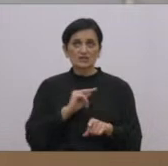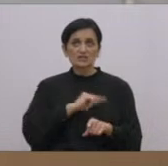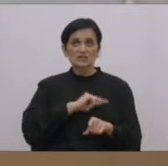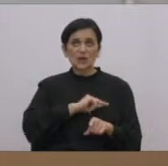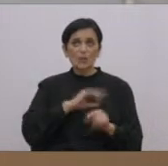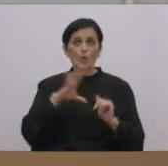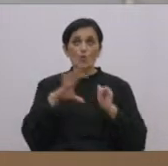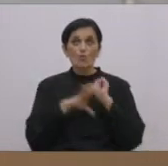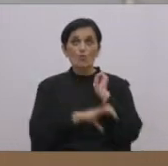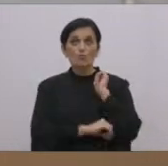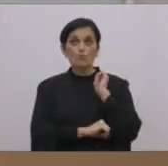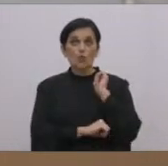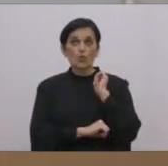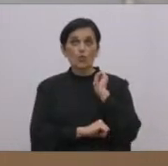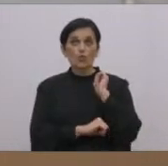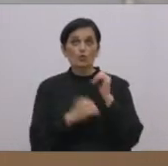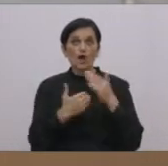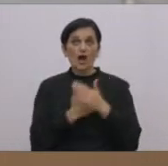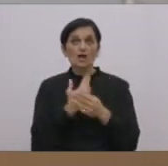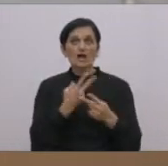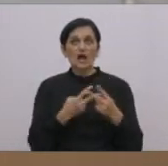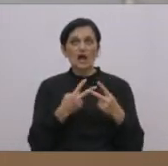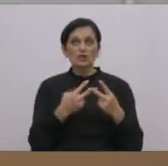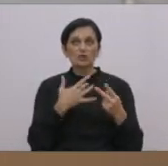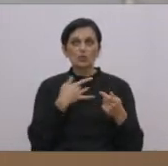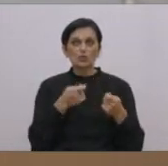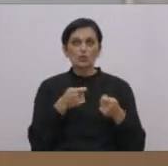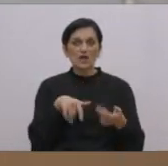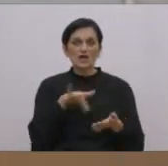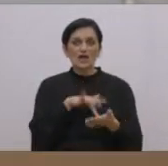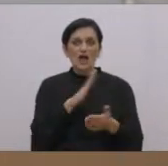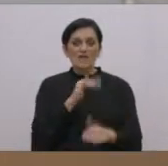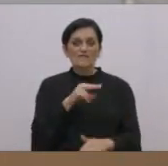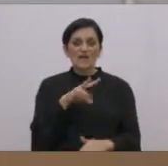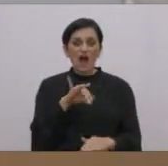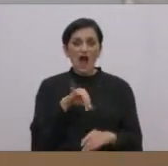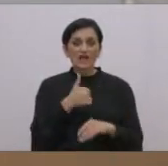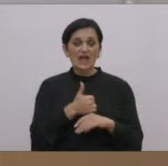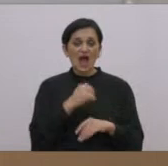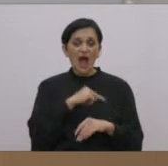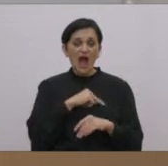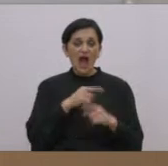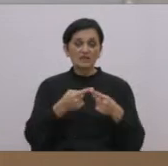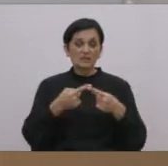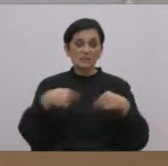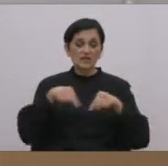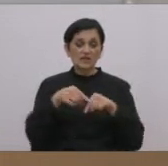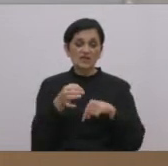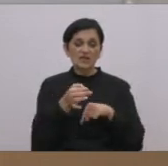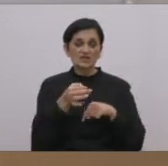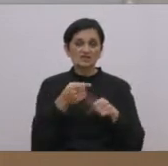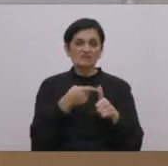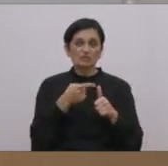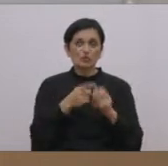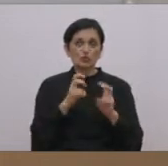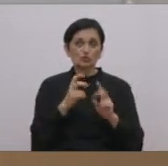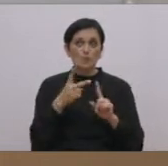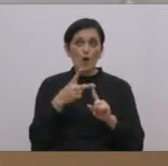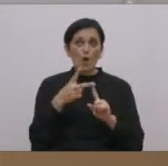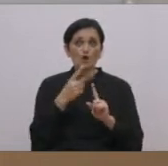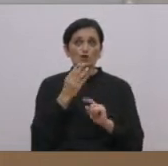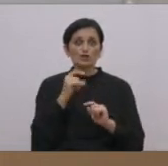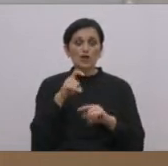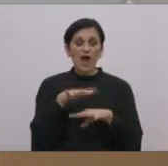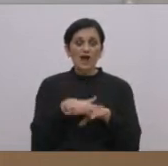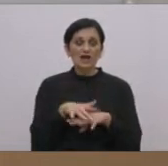სამუშაოები და ბოლოს ახალციხის მუნიციპალიტეტში ქალაქ ვალის ადმინისტრაციულ ერთეულში ეგრეთ წოდებული მეორე შახტის